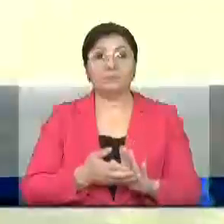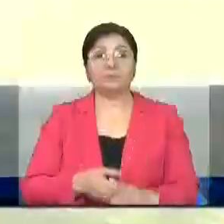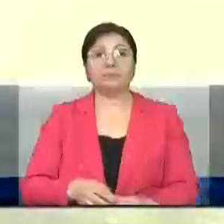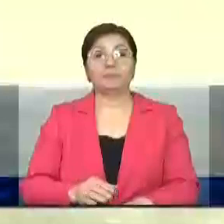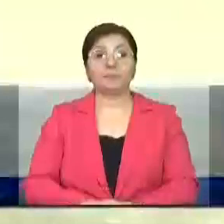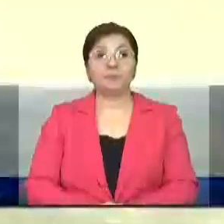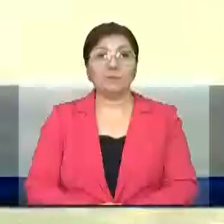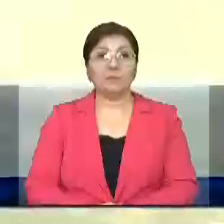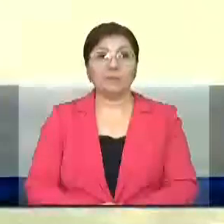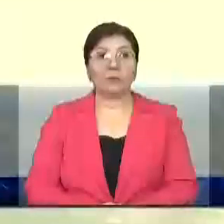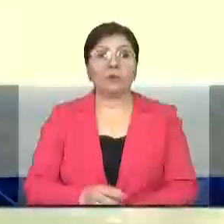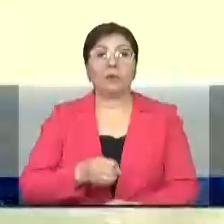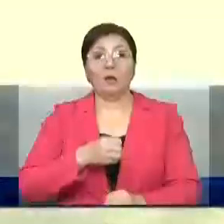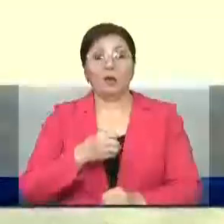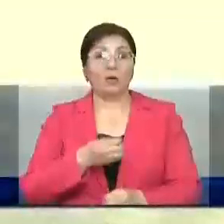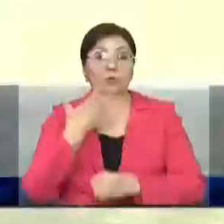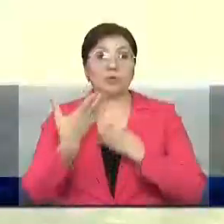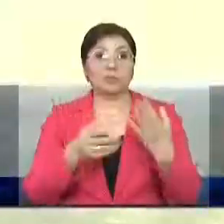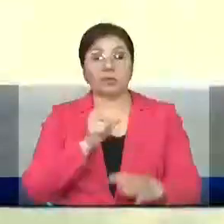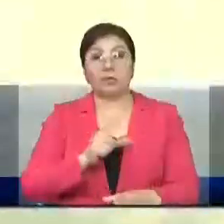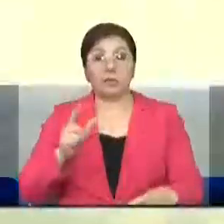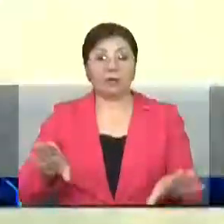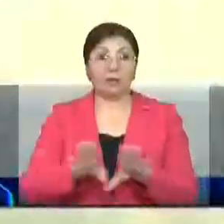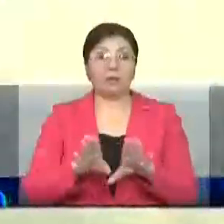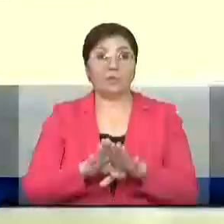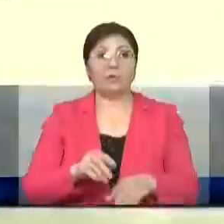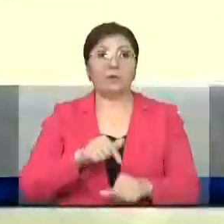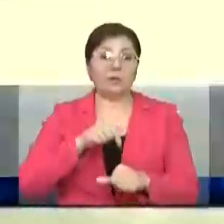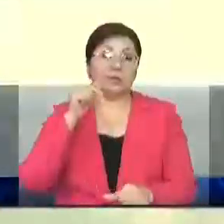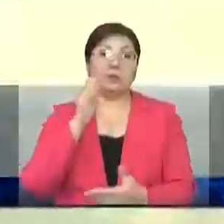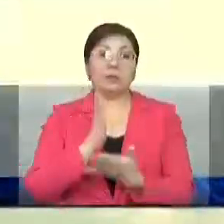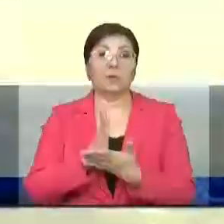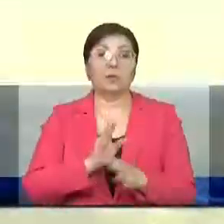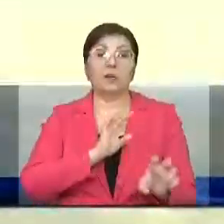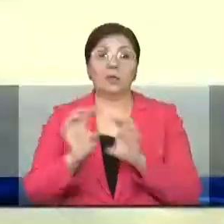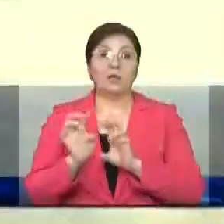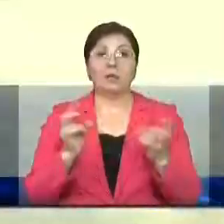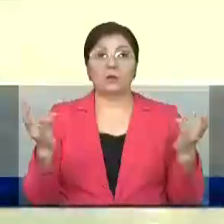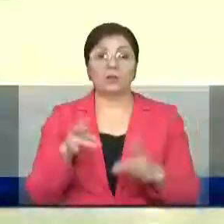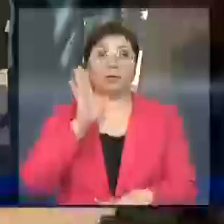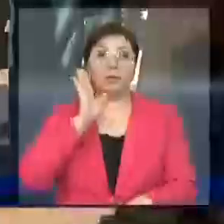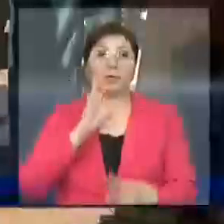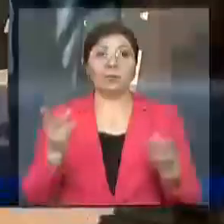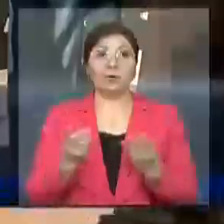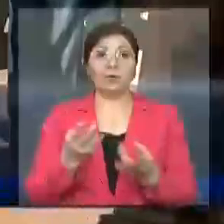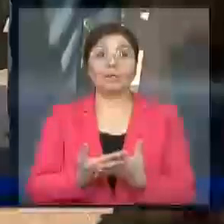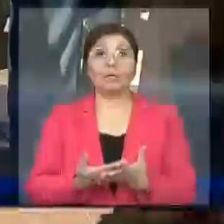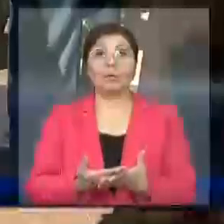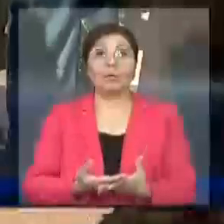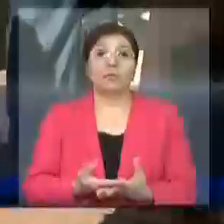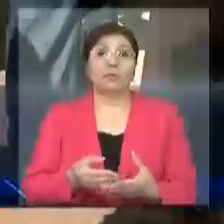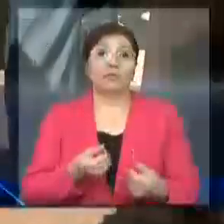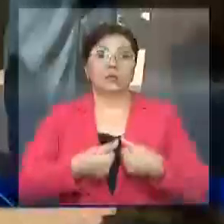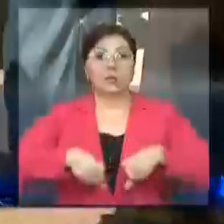сені тірі жанды нәзік нәрсе, оны жақсылап күту керек, уақытында суару керек. Айта кету керек,